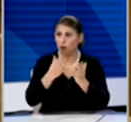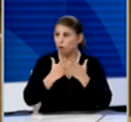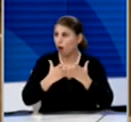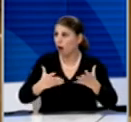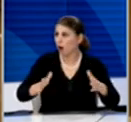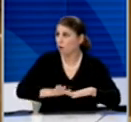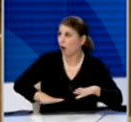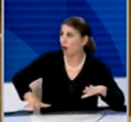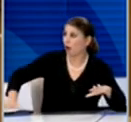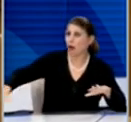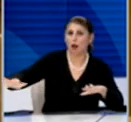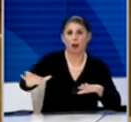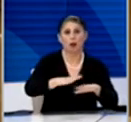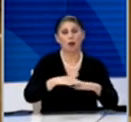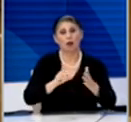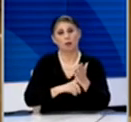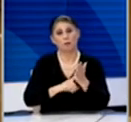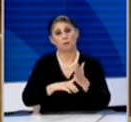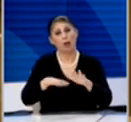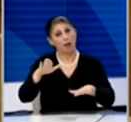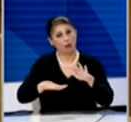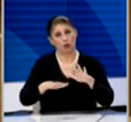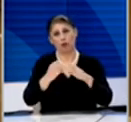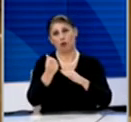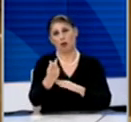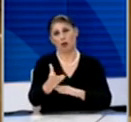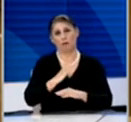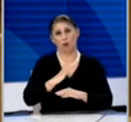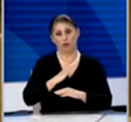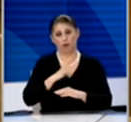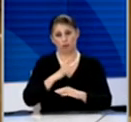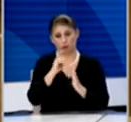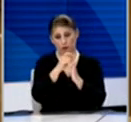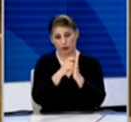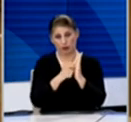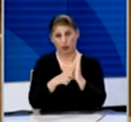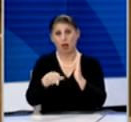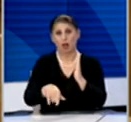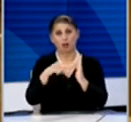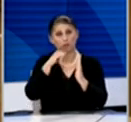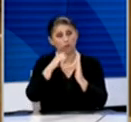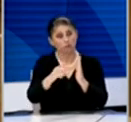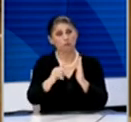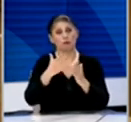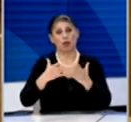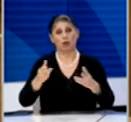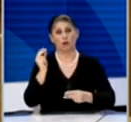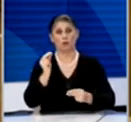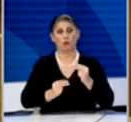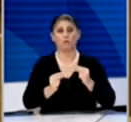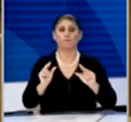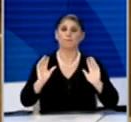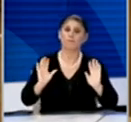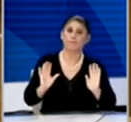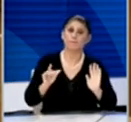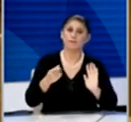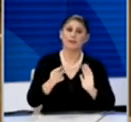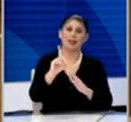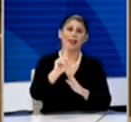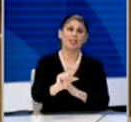της περιοχής θα πρεπε να έχει και τον ανάλογο αριθμό ελεγκτών αυτό ήταν και συνεχίζει να παραμένει ένα μεγάλο πρόβλημα αφού είναι